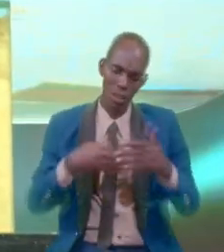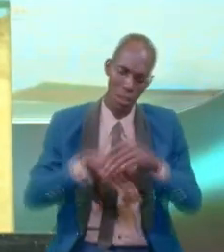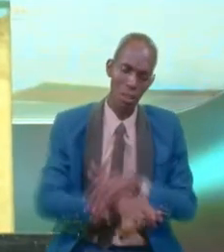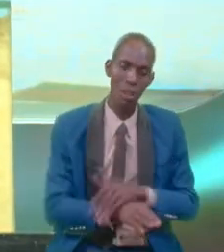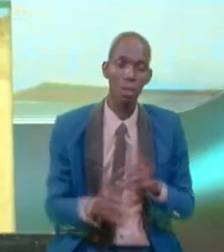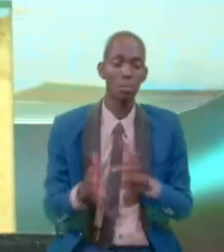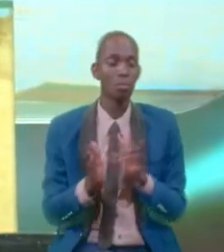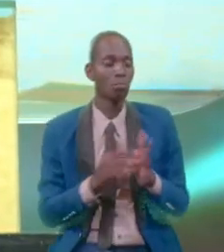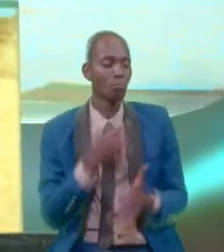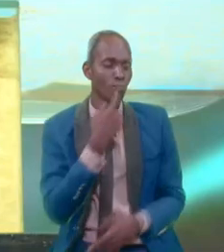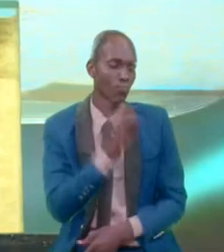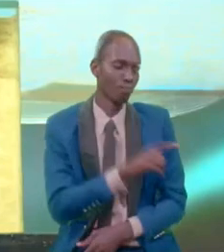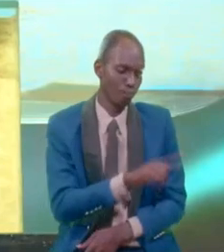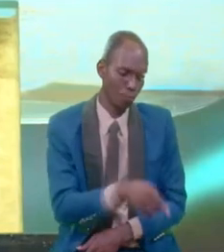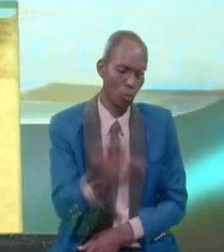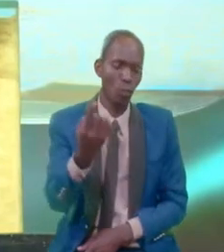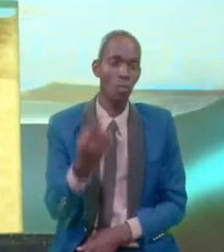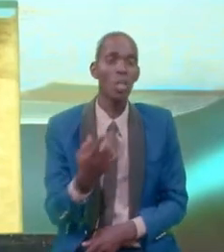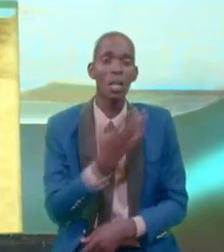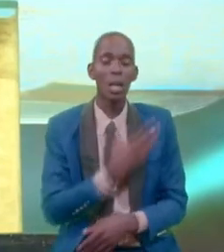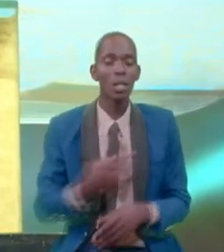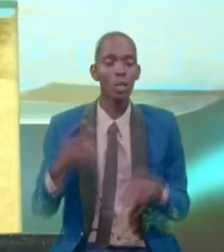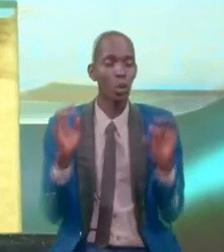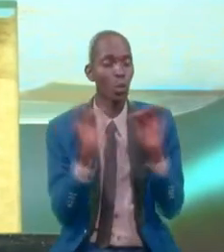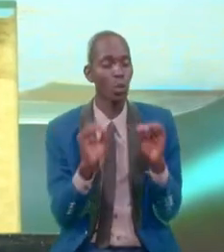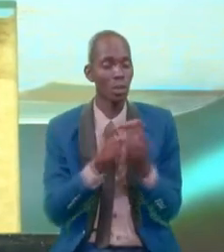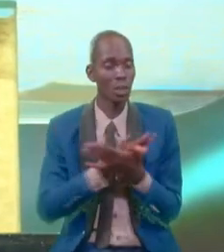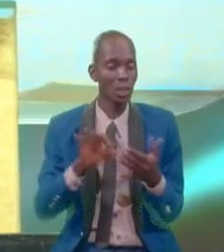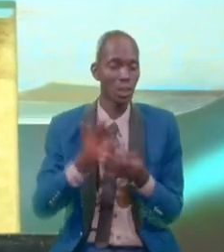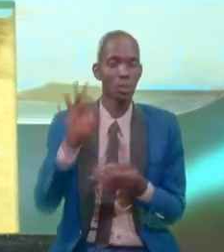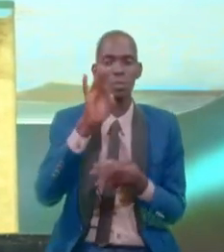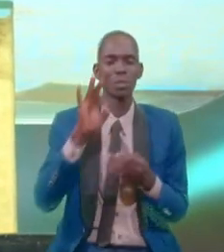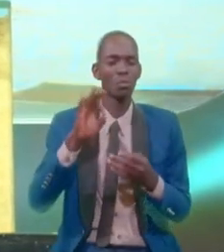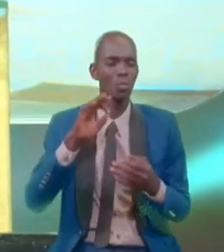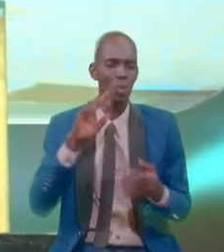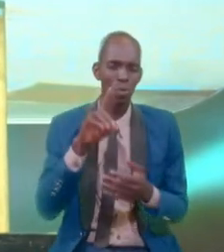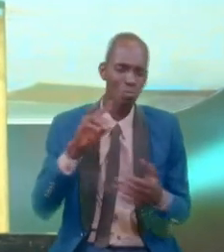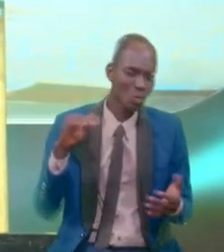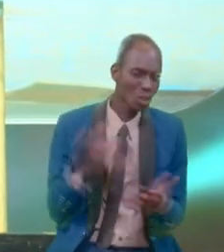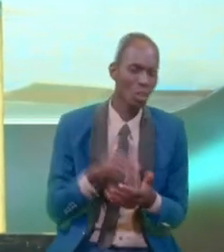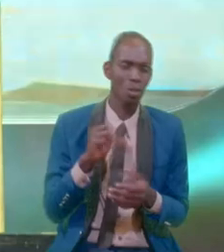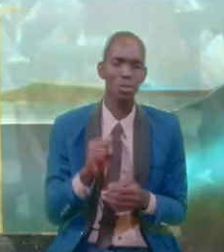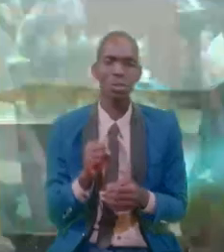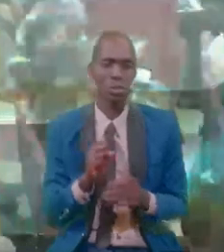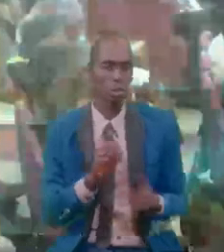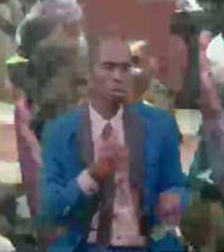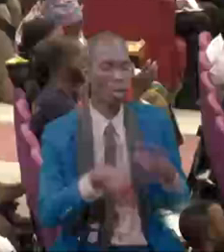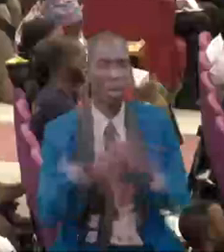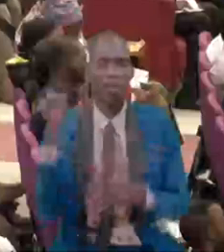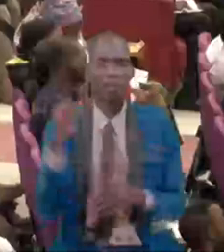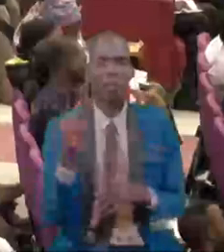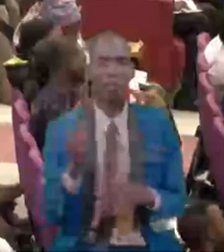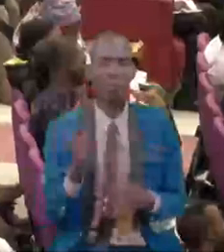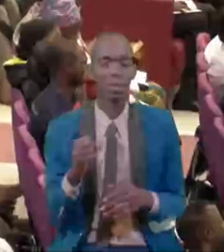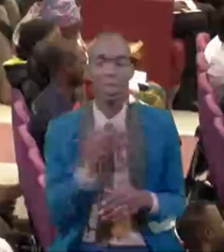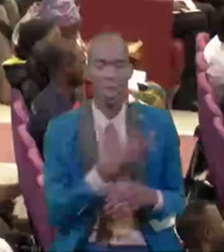eux. » Il leur permit. Et les esprits impurs, des milliers de ceux-là,